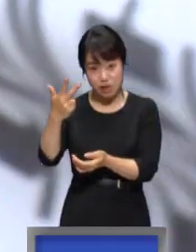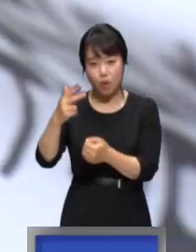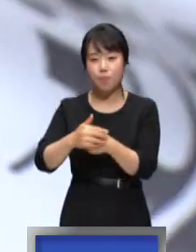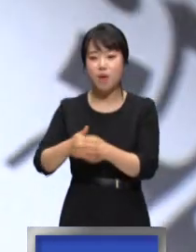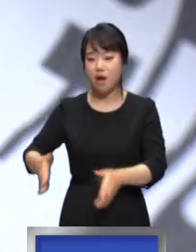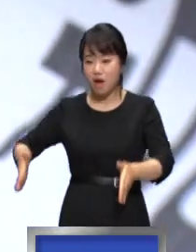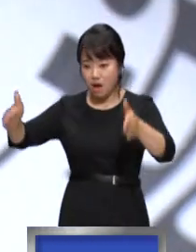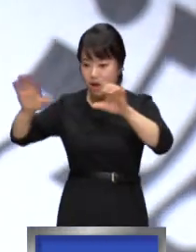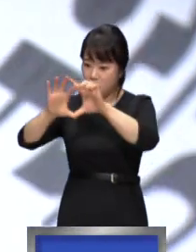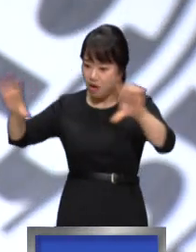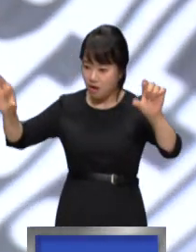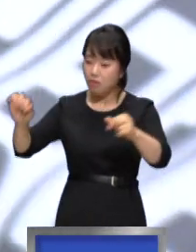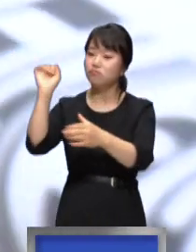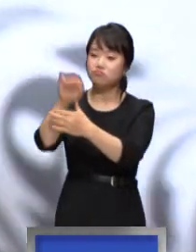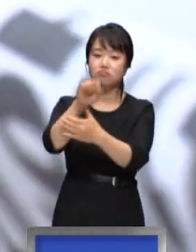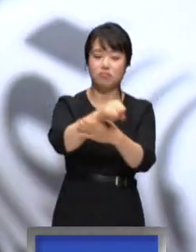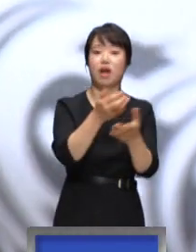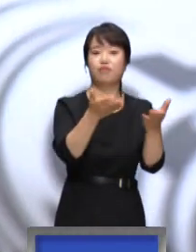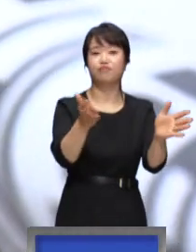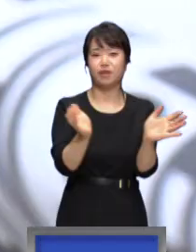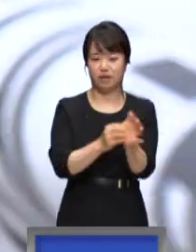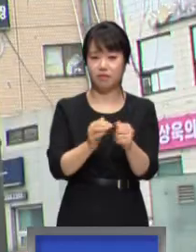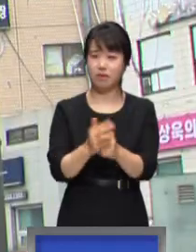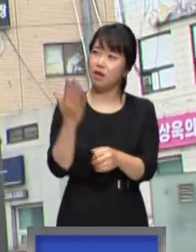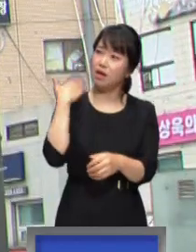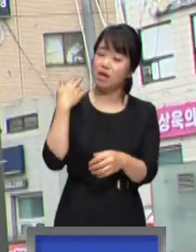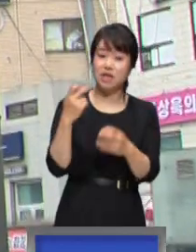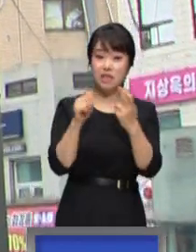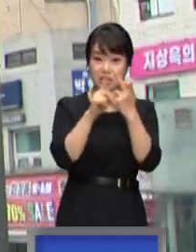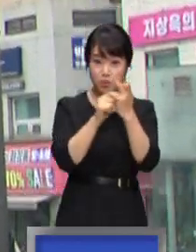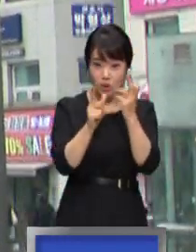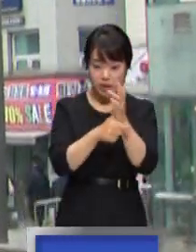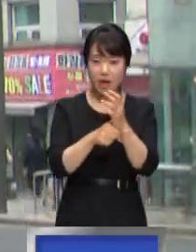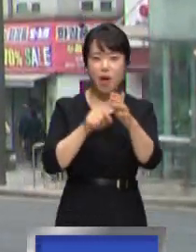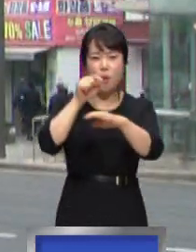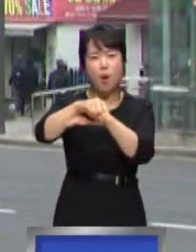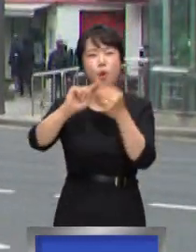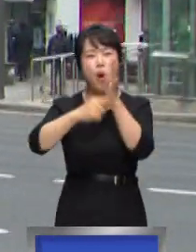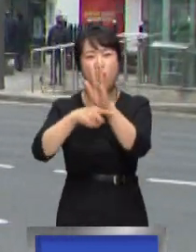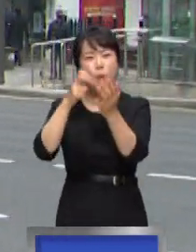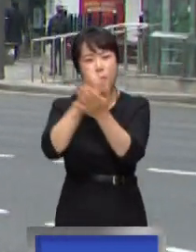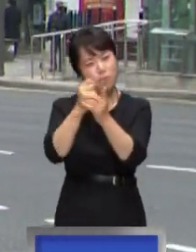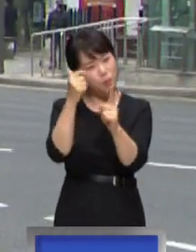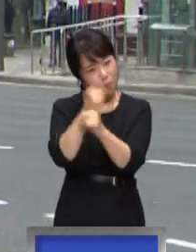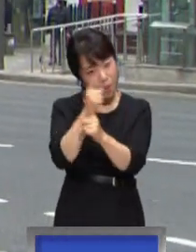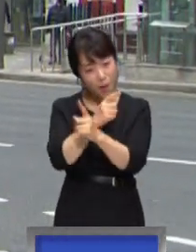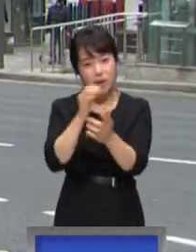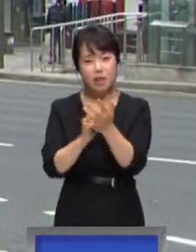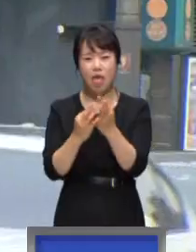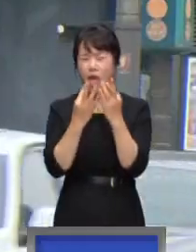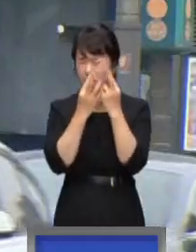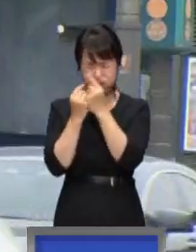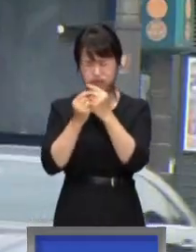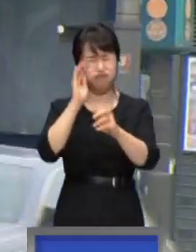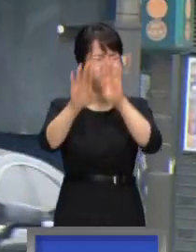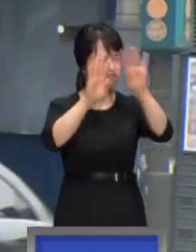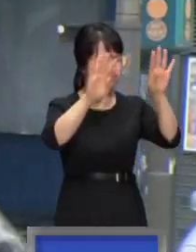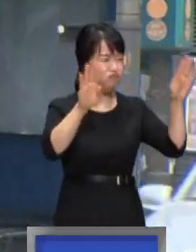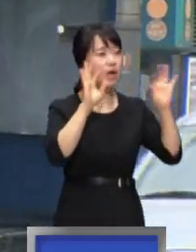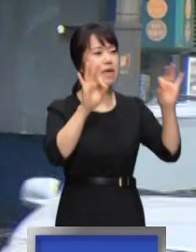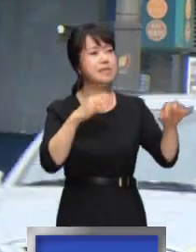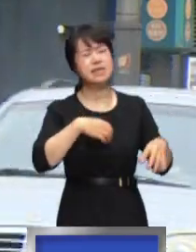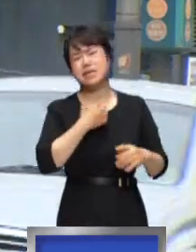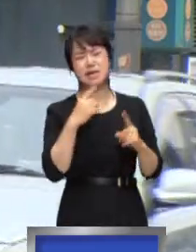지정 게시대를 설치합니다. 지난해 12월 5개 광고물법 개정으로 정당 현수막이 무분별하게 거리 곳곳에